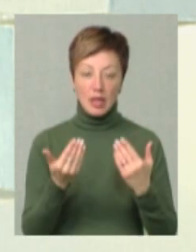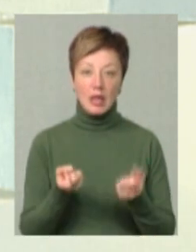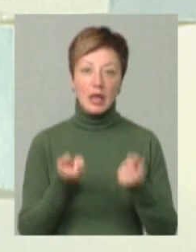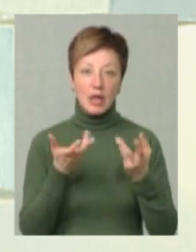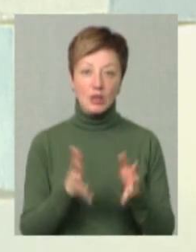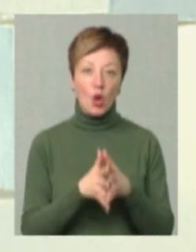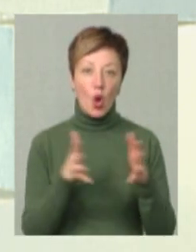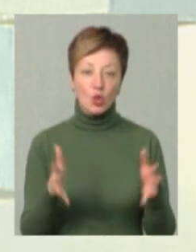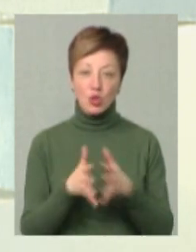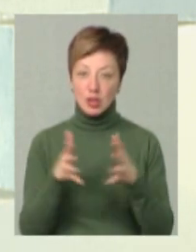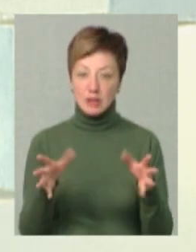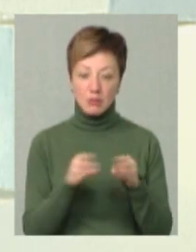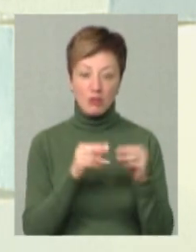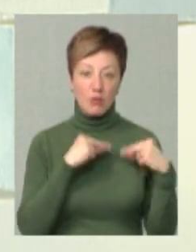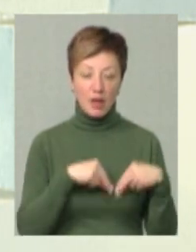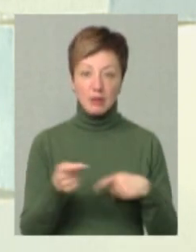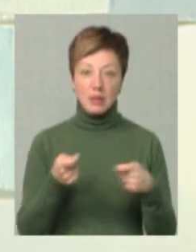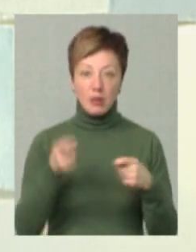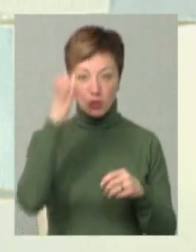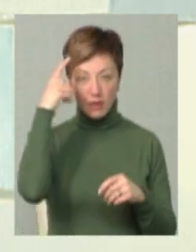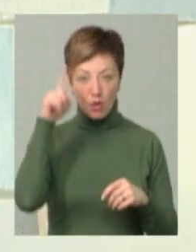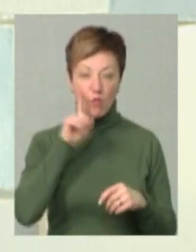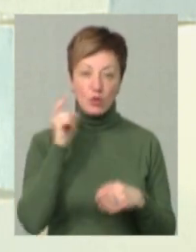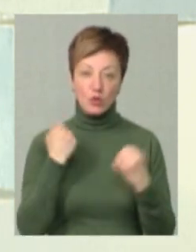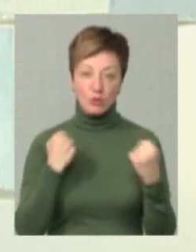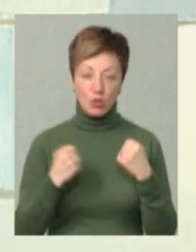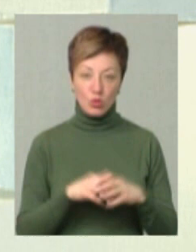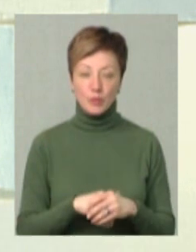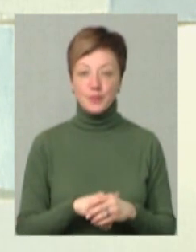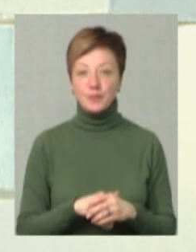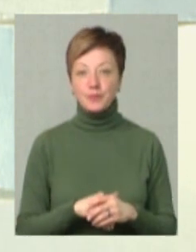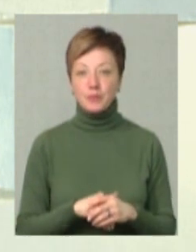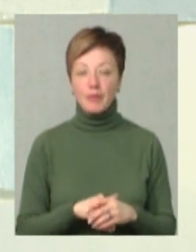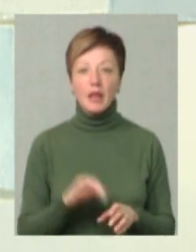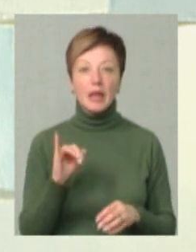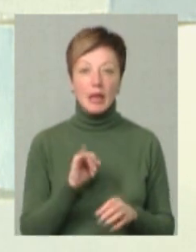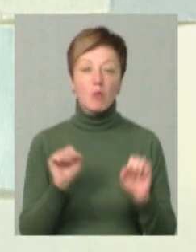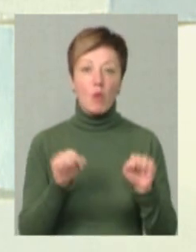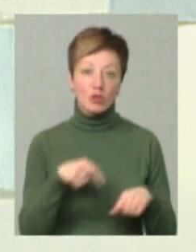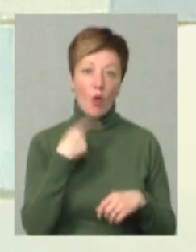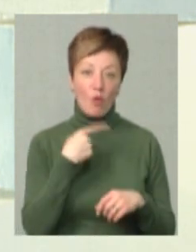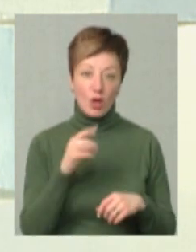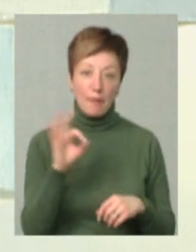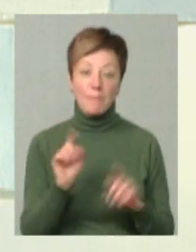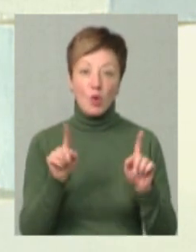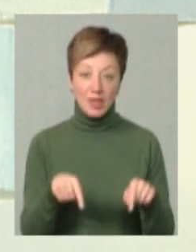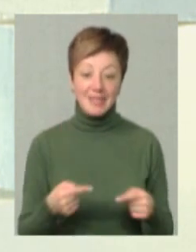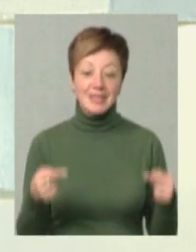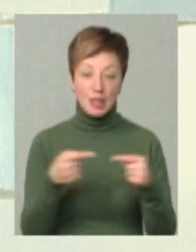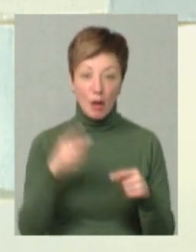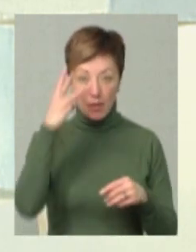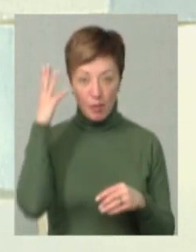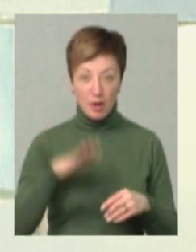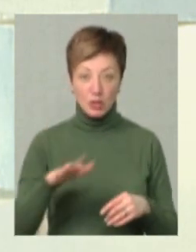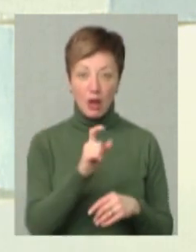кількість розширюється завдяки співпраці з Департаментом освіти і науки, молоді і спорту адміністрації. І можна говорити про те, що саме в